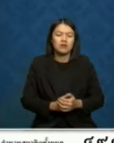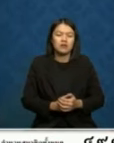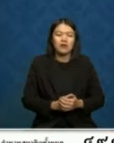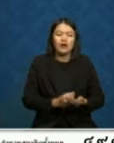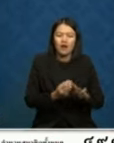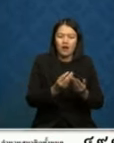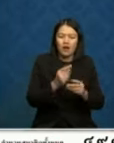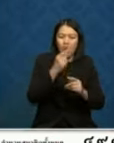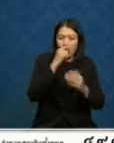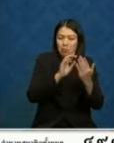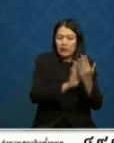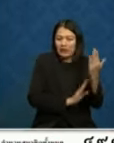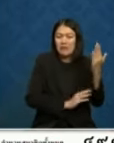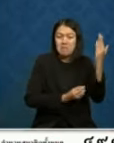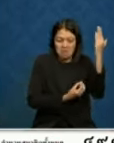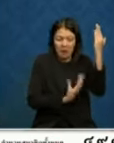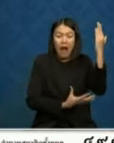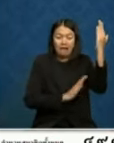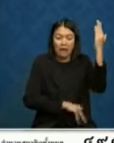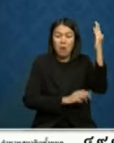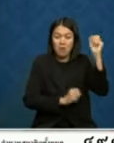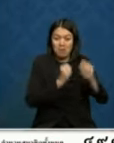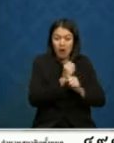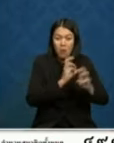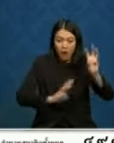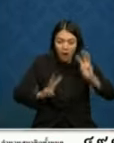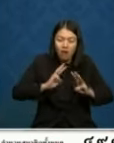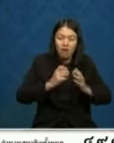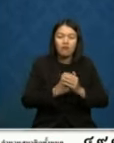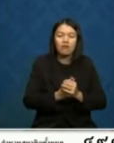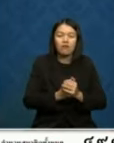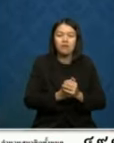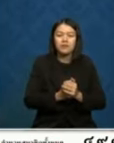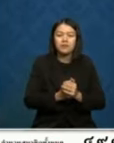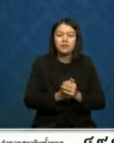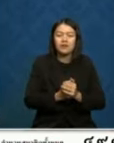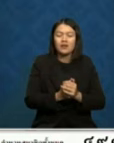ยของประเทศด้วยเช่นกันครับและหนักกว่านั้นครับเพิ่มม